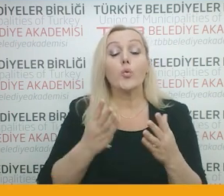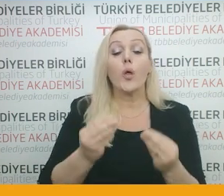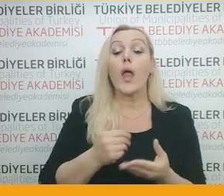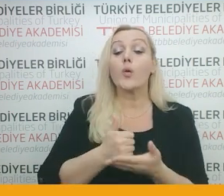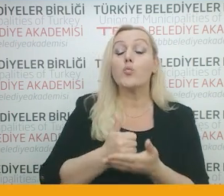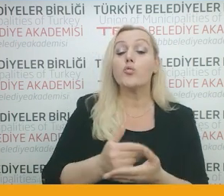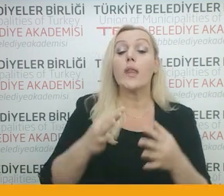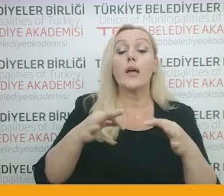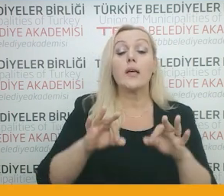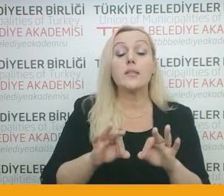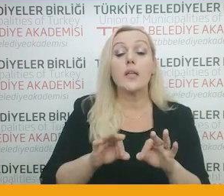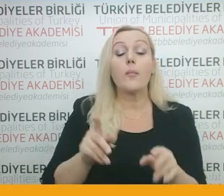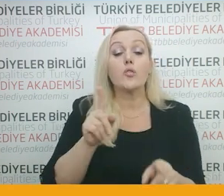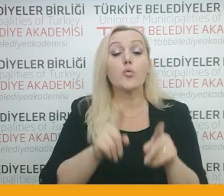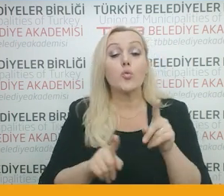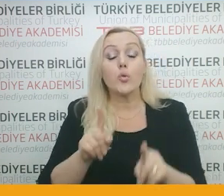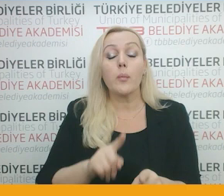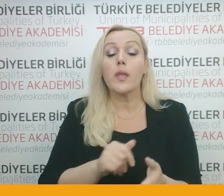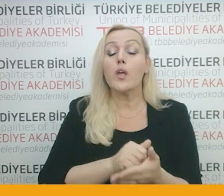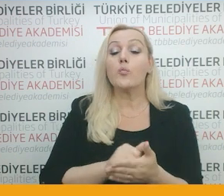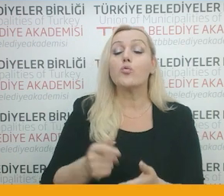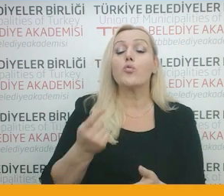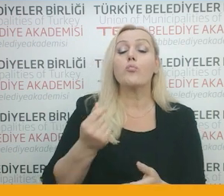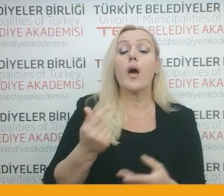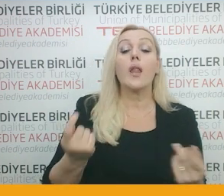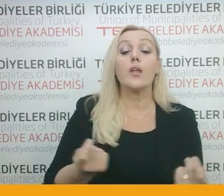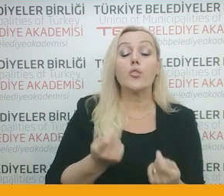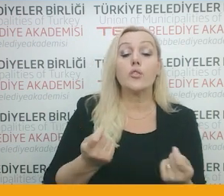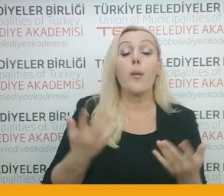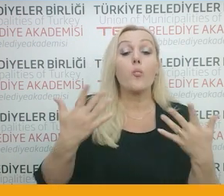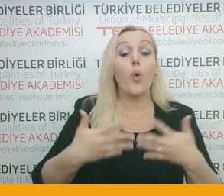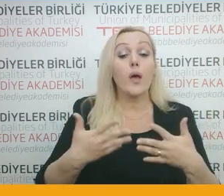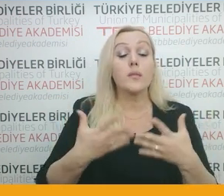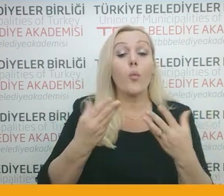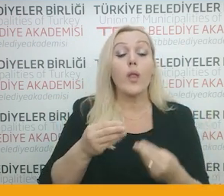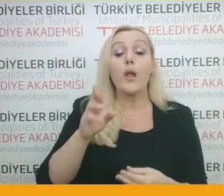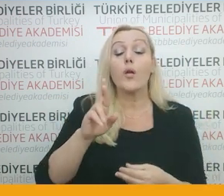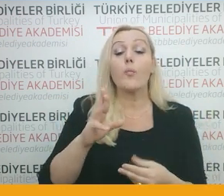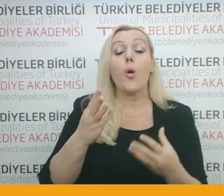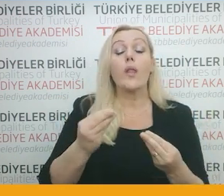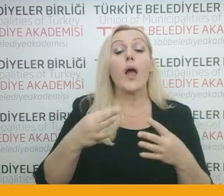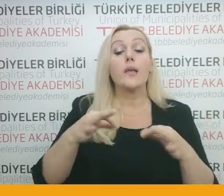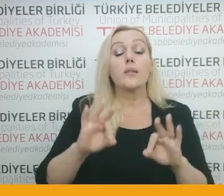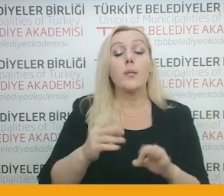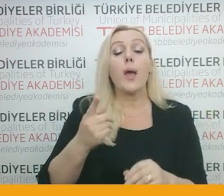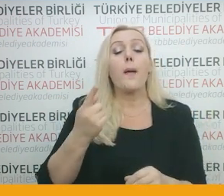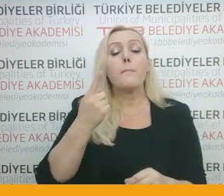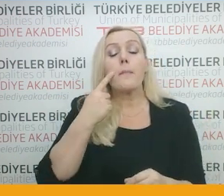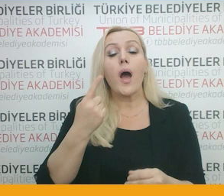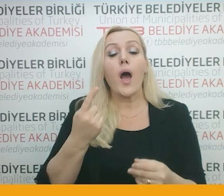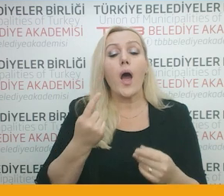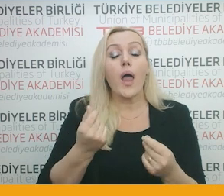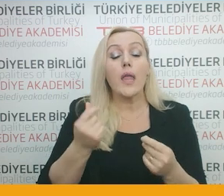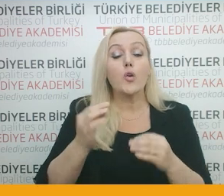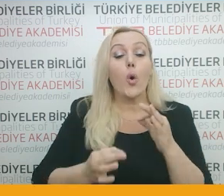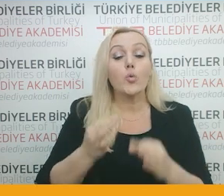hazırlanmasını, uygulanmasını, tüm mali işlemlerin muhasebeleştirilmesini, raporlanmasını ve mali kontrolü düzenlemektedir